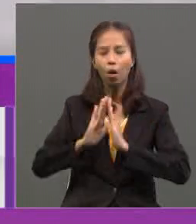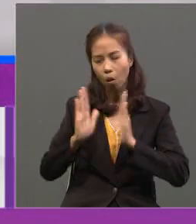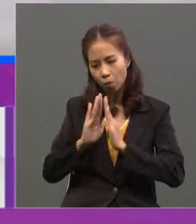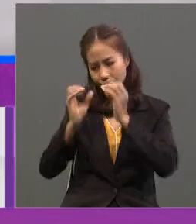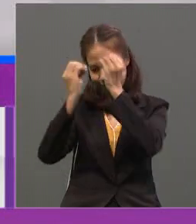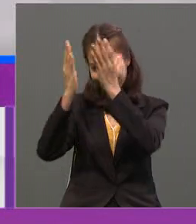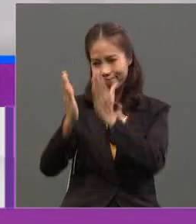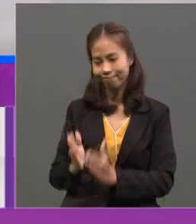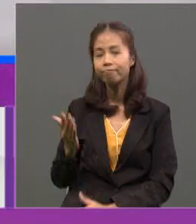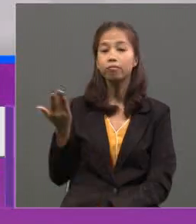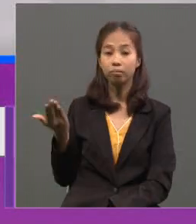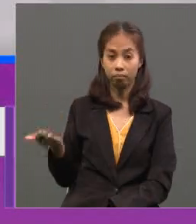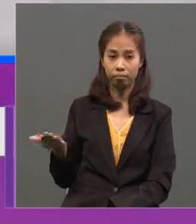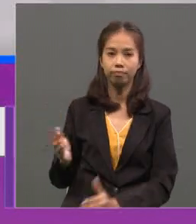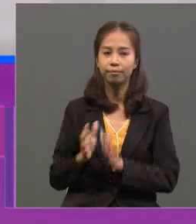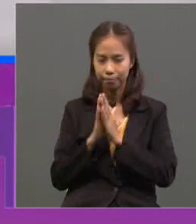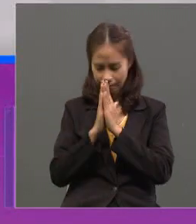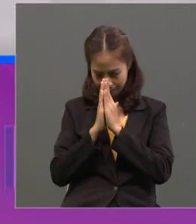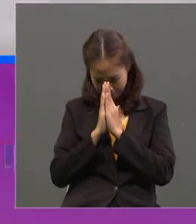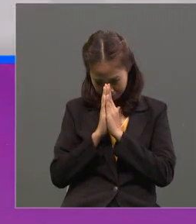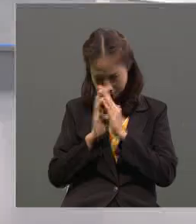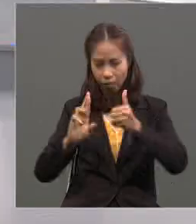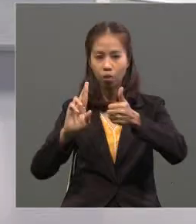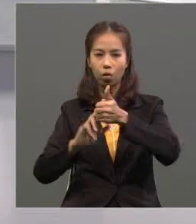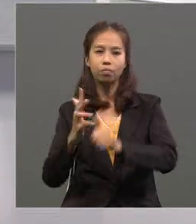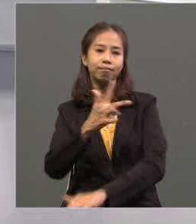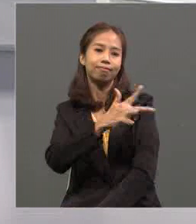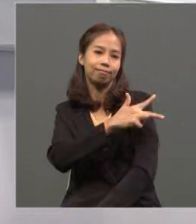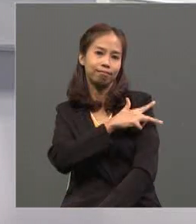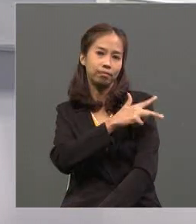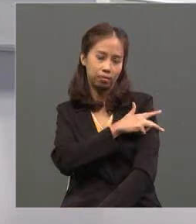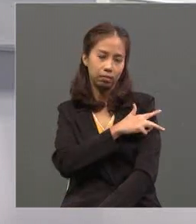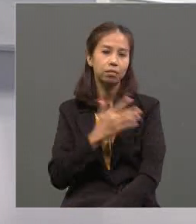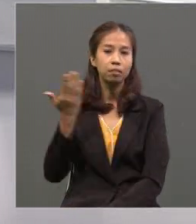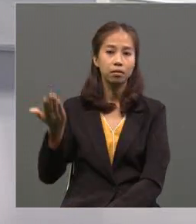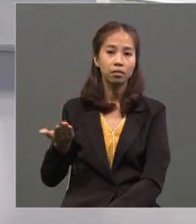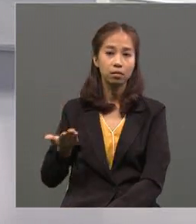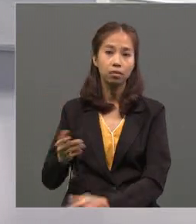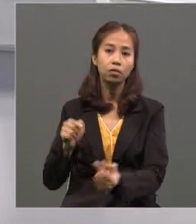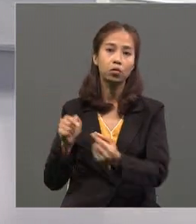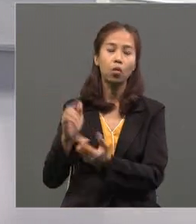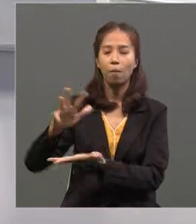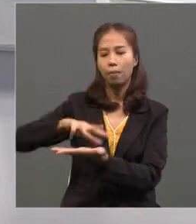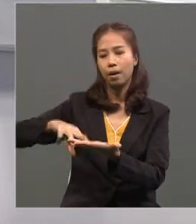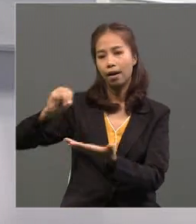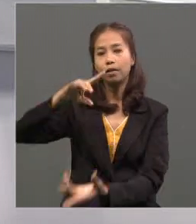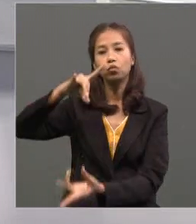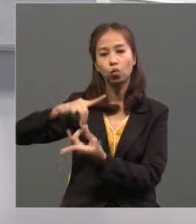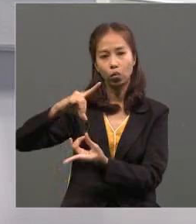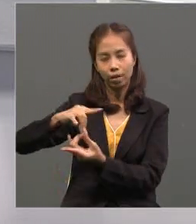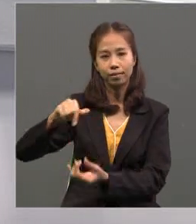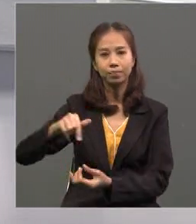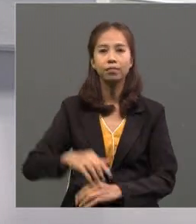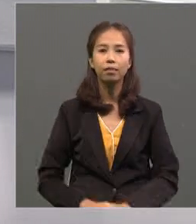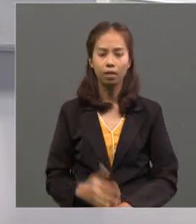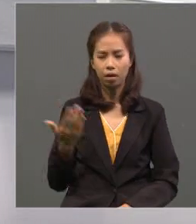เจนกัในมมองของอทอจาร์ สวสดีครับทัดองศาราจารย์ ดอกเตอ์ยุธพรร อิสระชัย รัฐษาทจากสุโคไทย ธรมที่ราษ